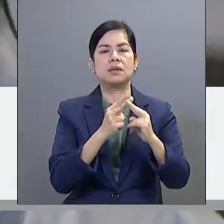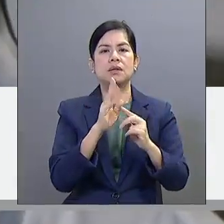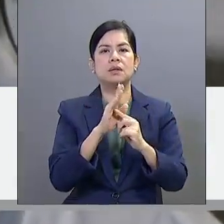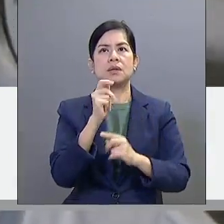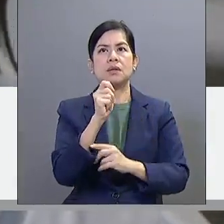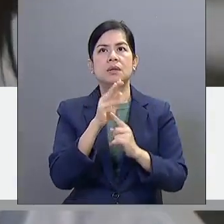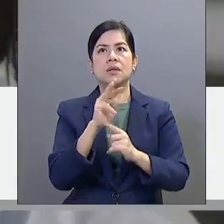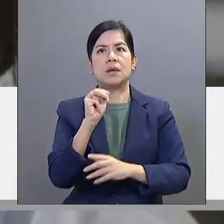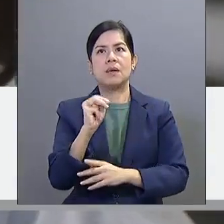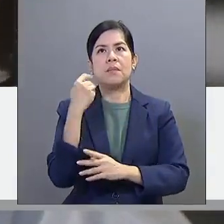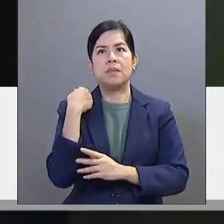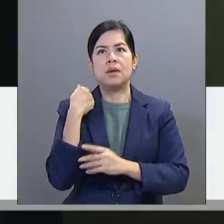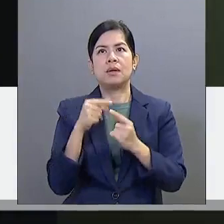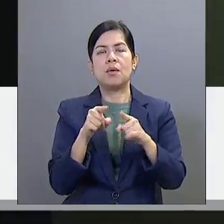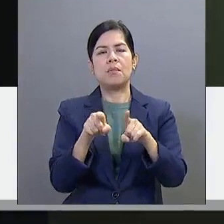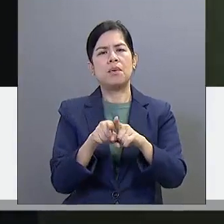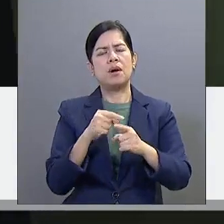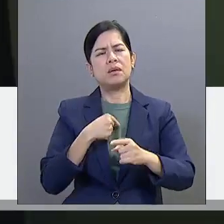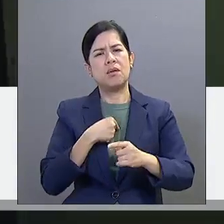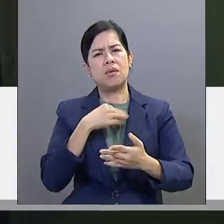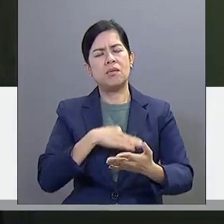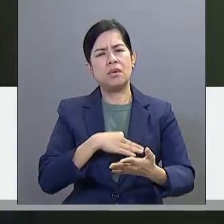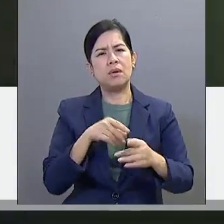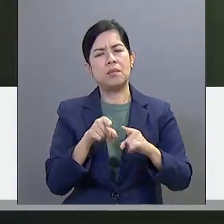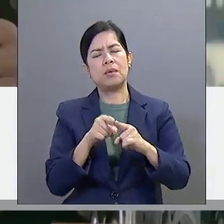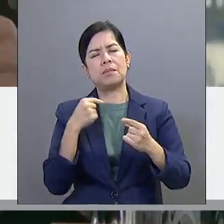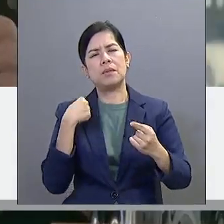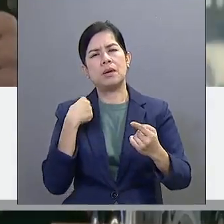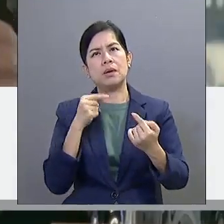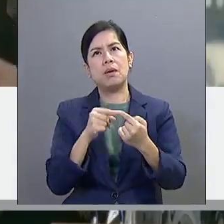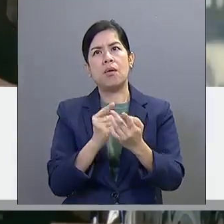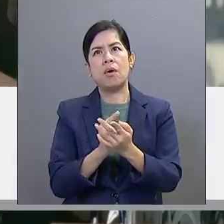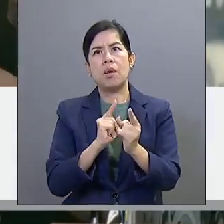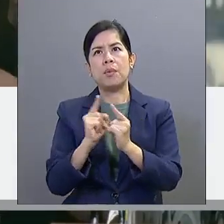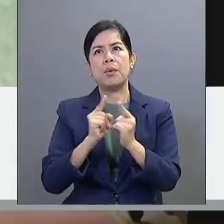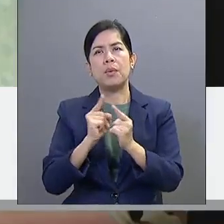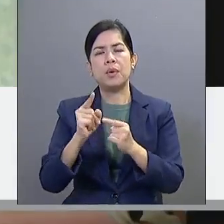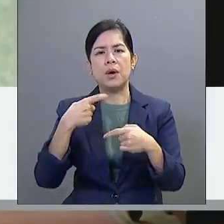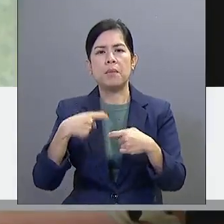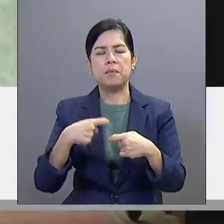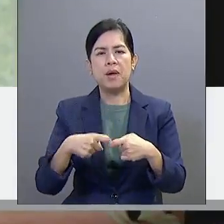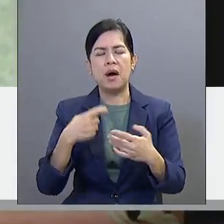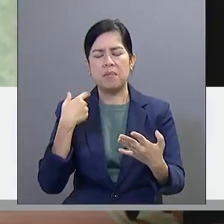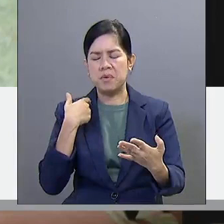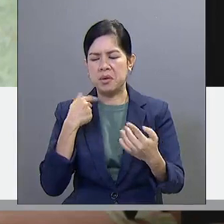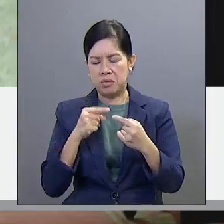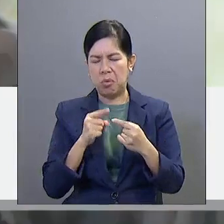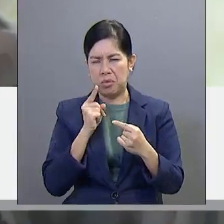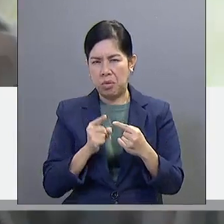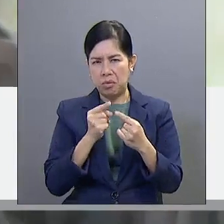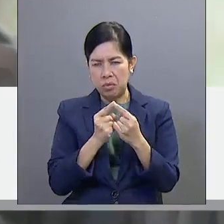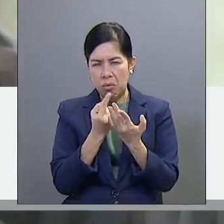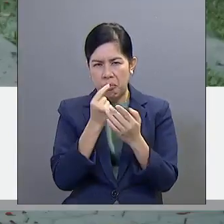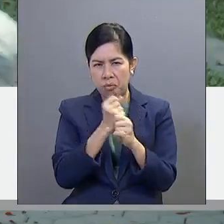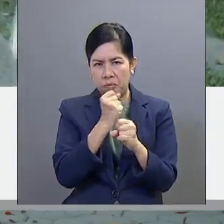ผู้มีอาการ Asperger Syndrome ค่ะที่จะมีปฏิสัมพันธ์กับคนอื่นได้ยากอันนี้ต้องทำกันบ้านค่อนข้างเยอะเลยค่ะณขณ